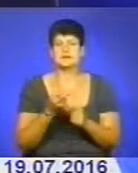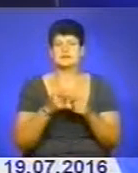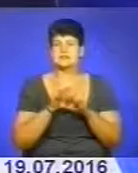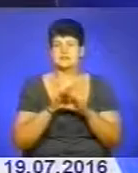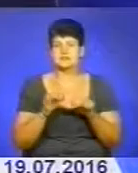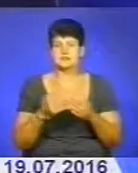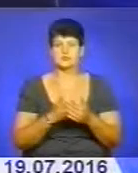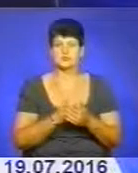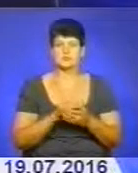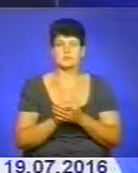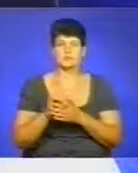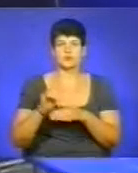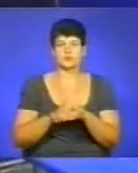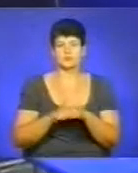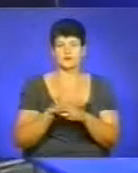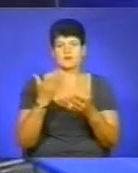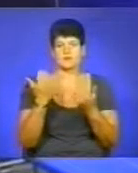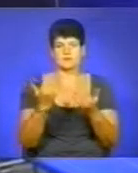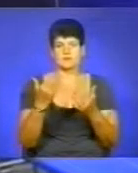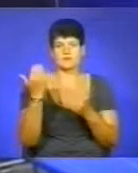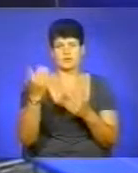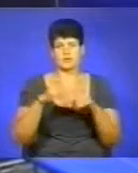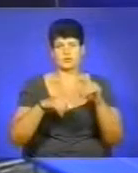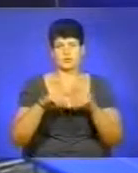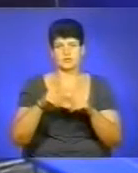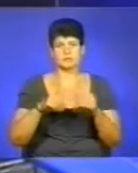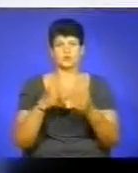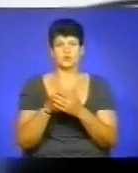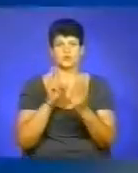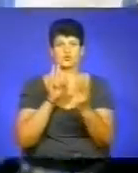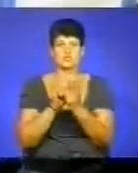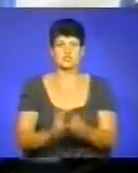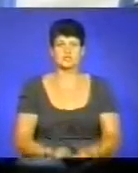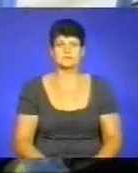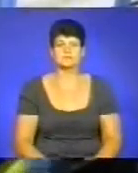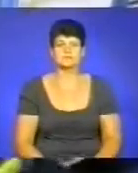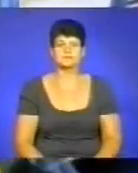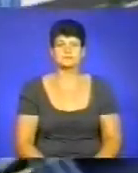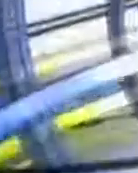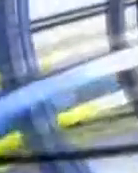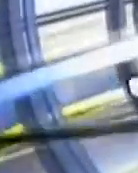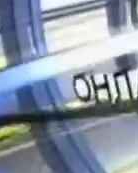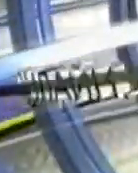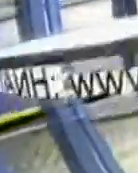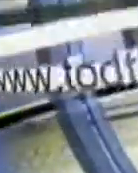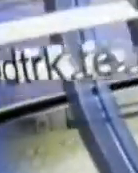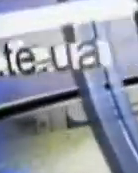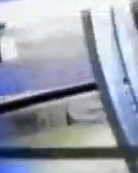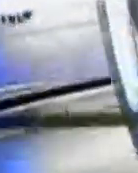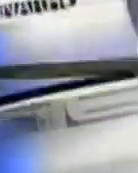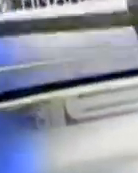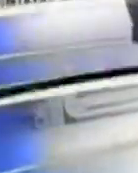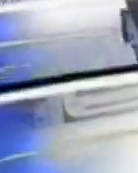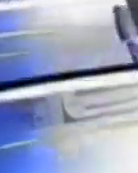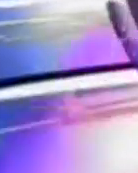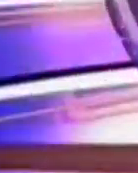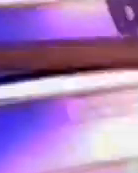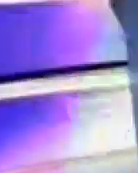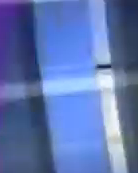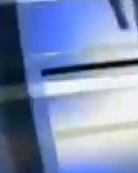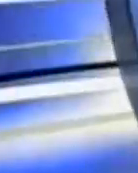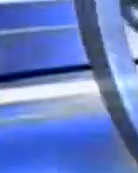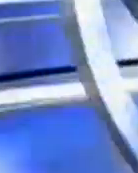був, і про людей, з якими звела доля. Матеріалу, каже, достатньо. А завершиться мандрівка «Світлин на День Незалежності» на